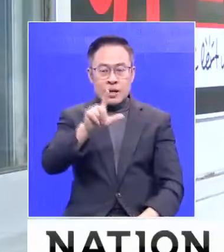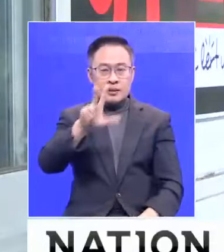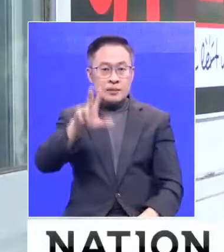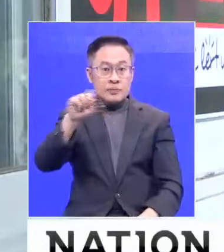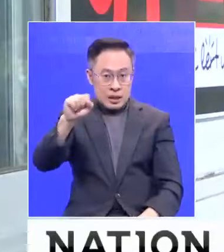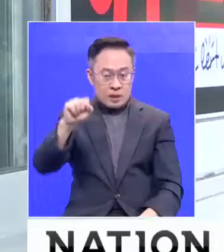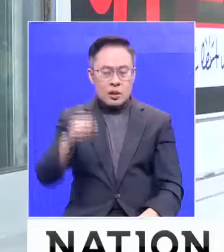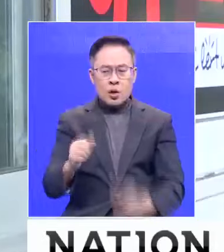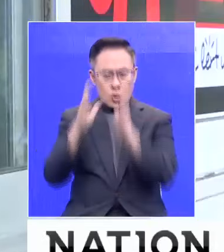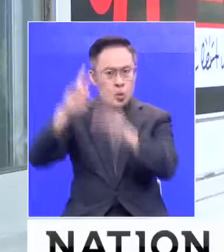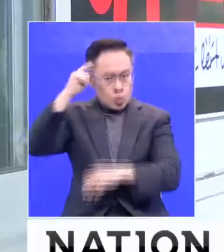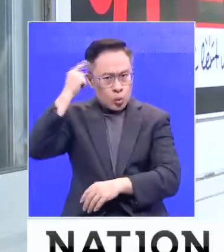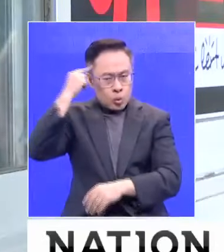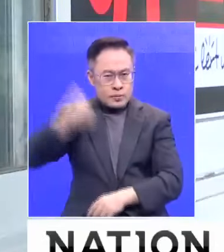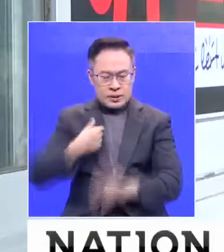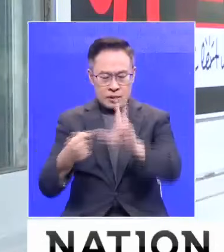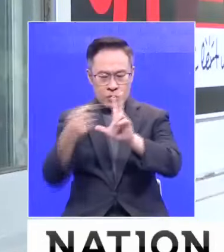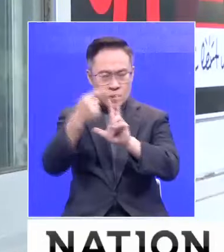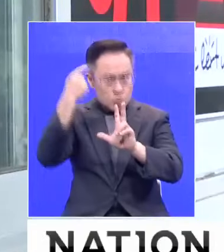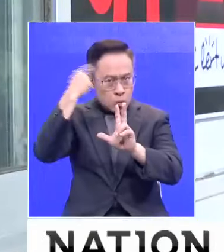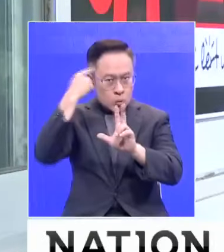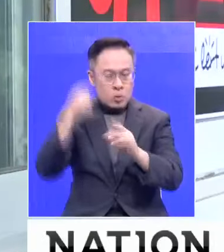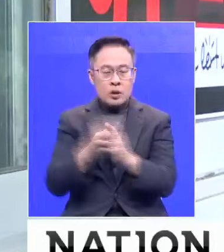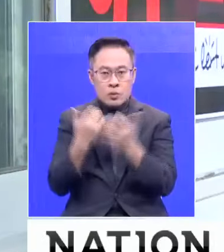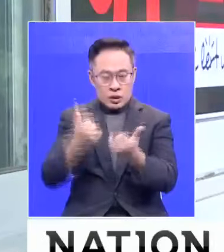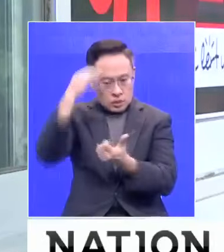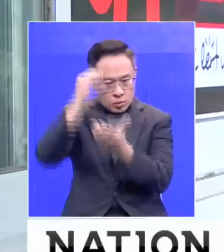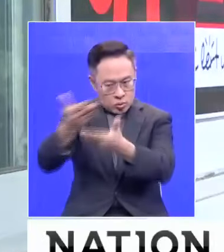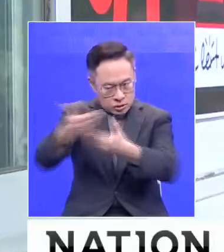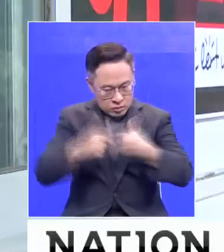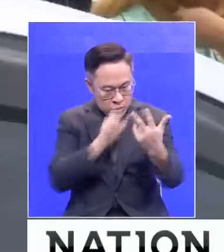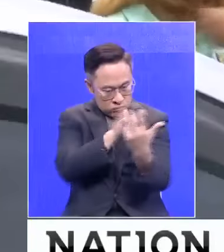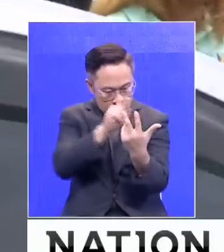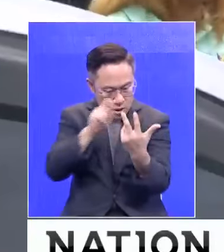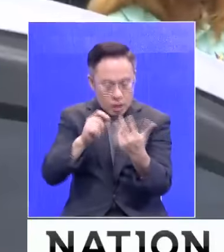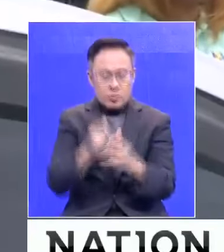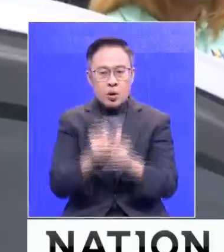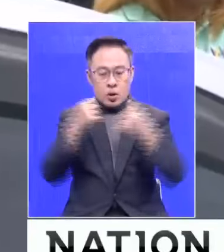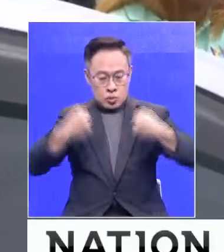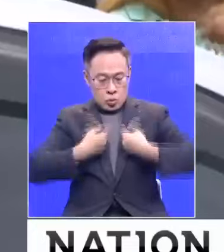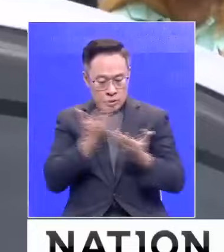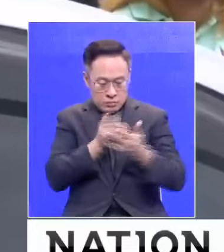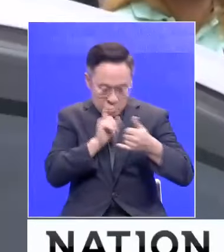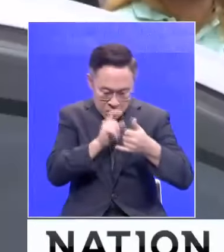ททำให้วันนี้ตำรวจจะต้องเรียกผู้เสียหายมาทำการสอบปากคำโดยละเอียดอีกครั้งหนึ่งค่ะ